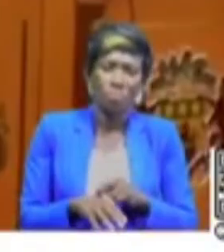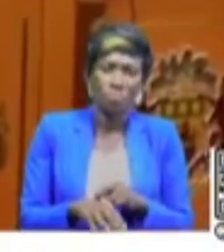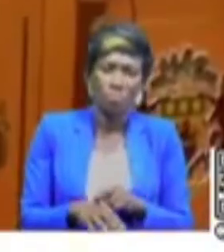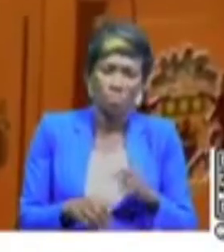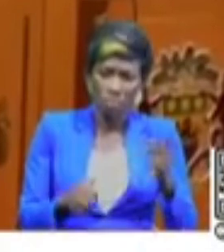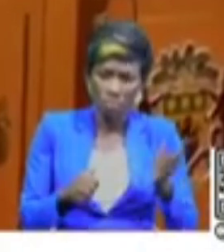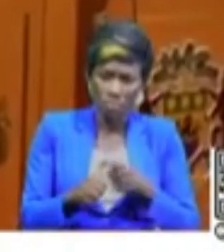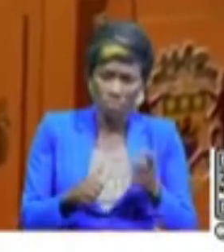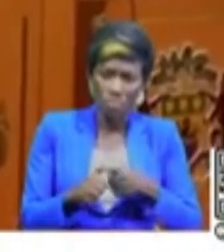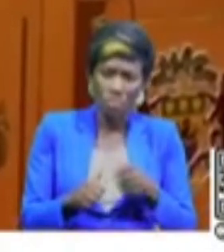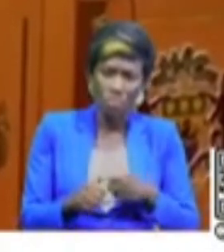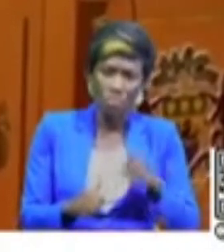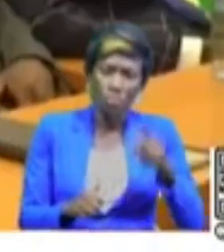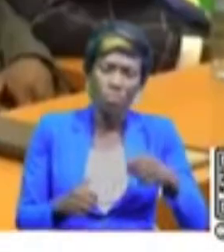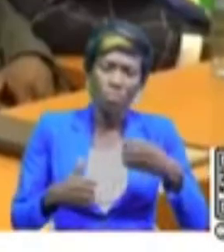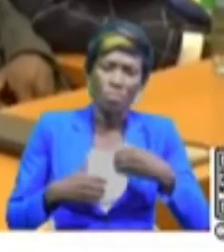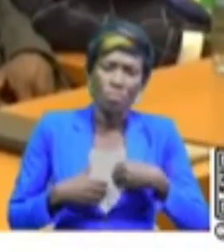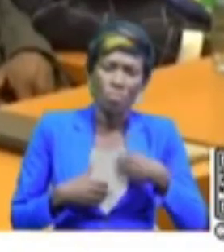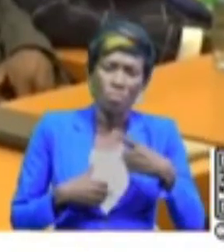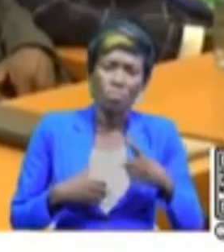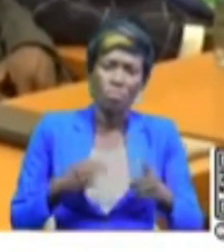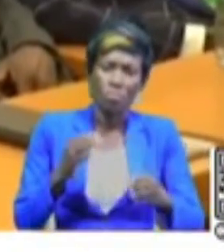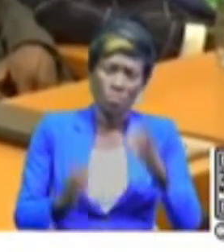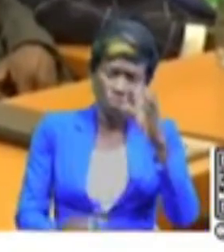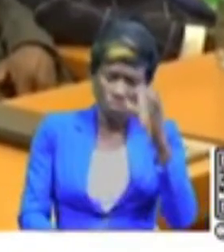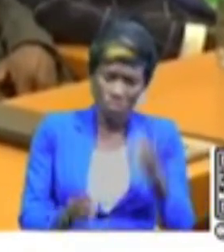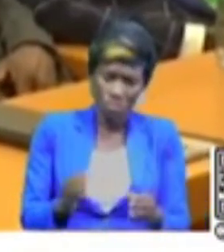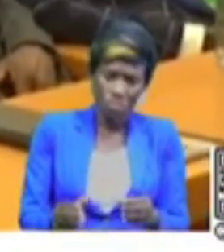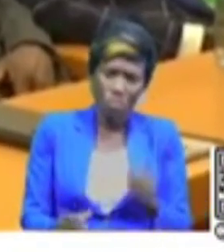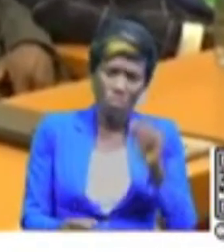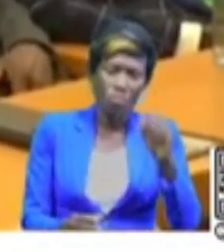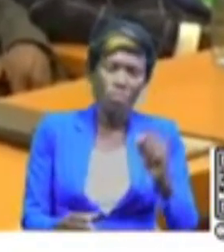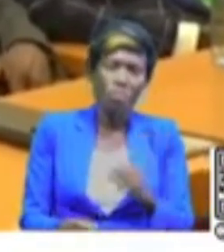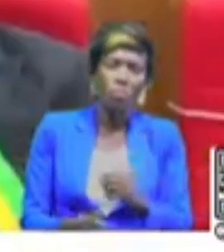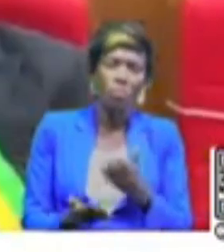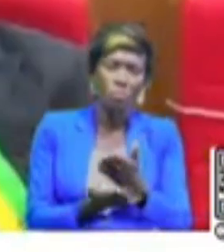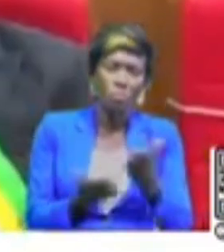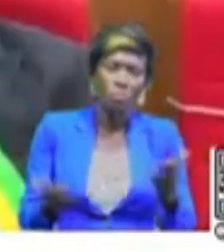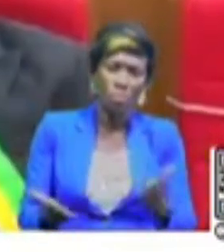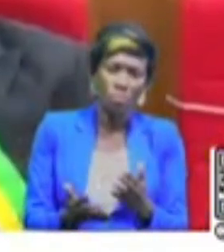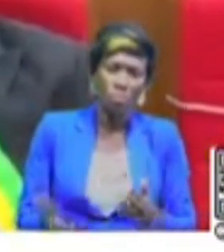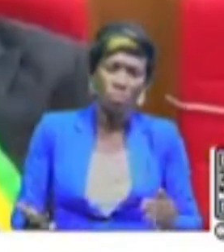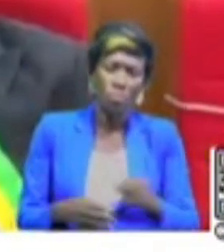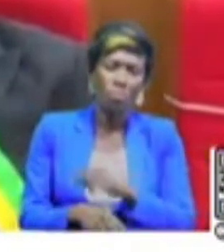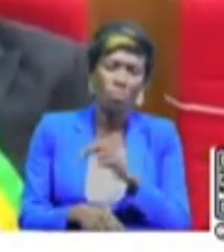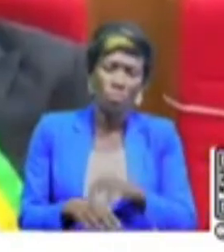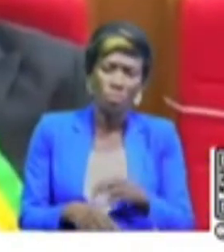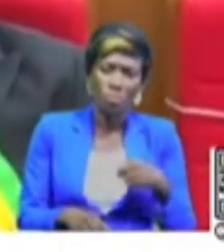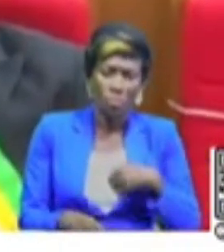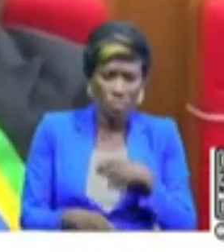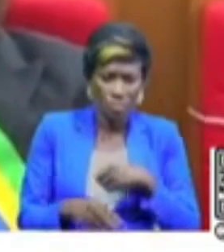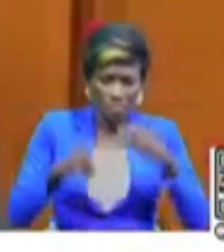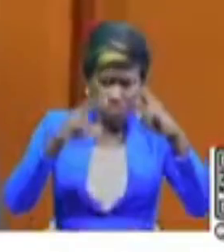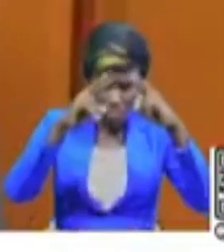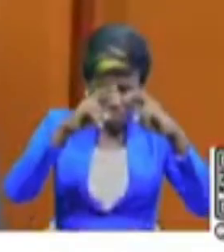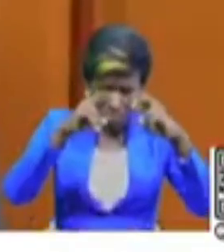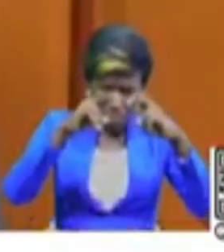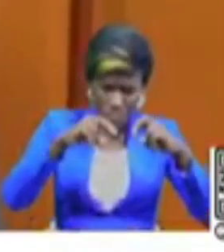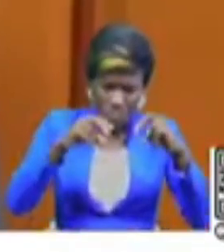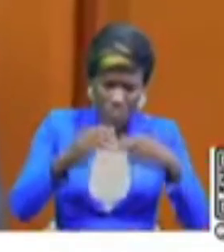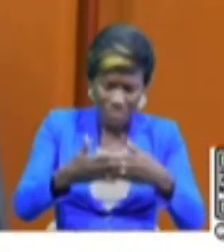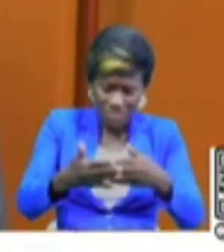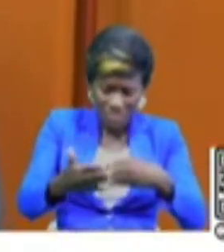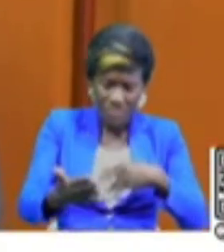une constitution. Et actuellement, au niveau du Parlement, qui s'est mué récemment en constituant, nous sommes en train d'examiner l'avant-projet